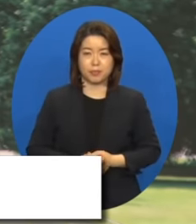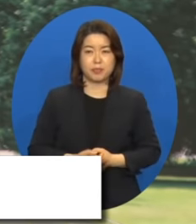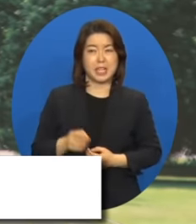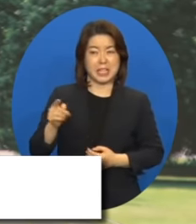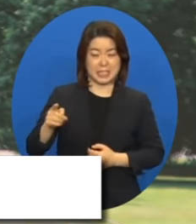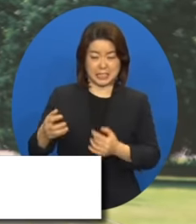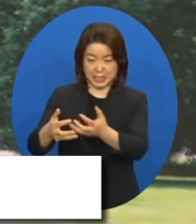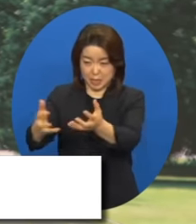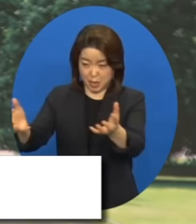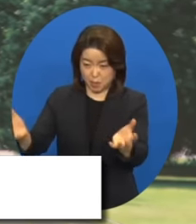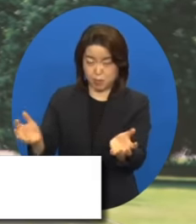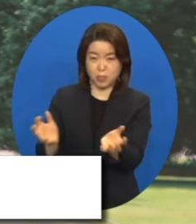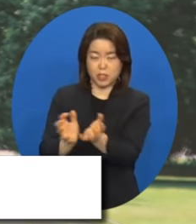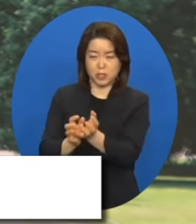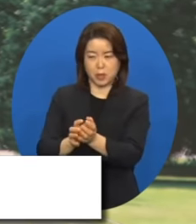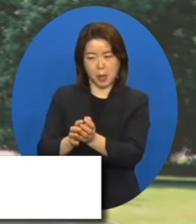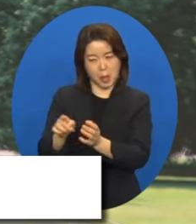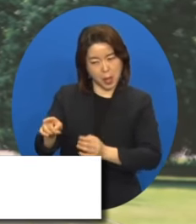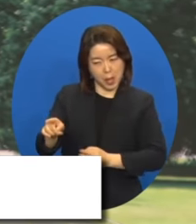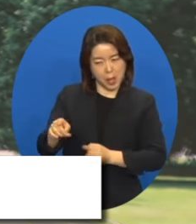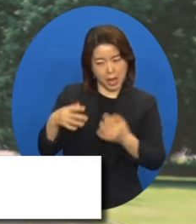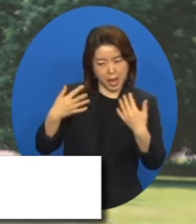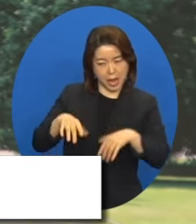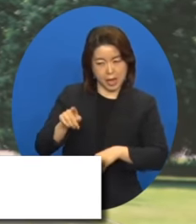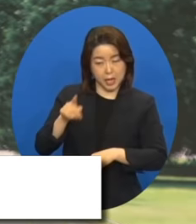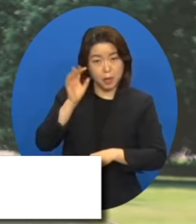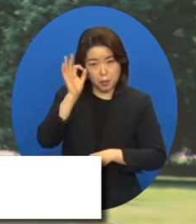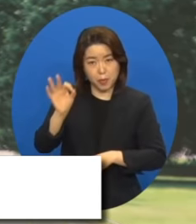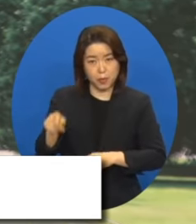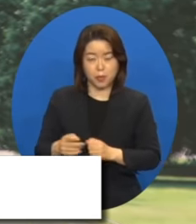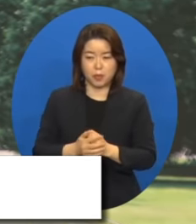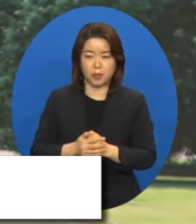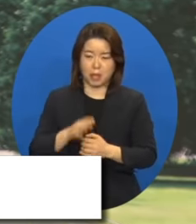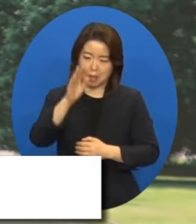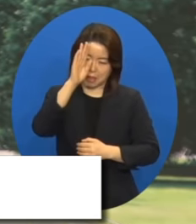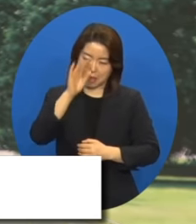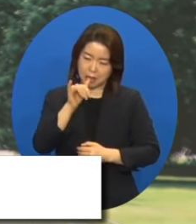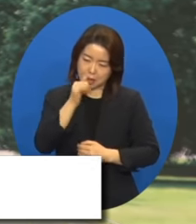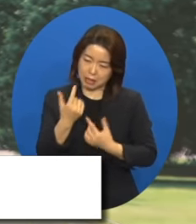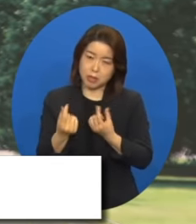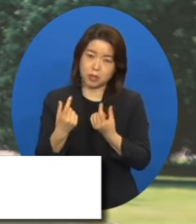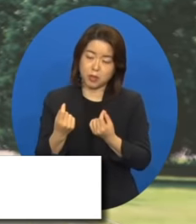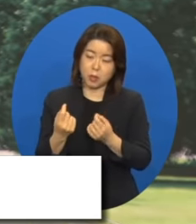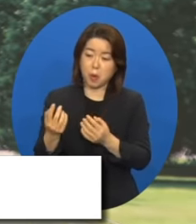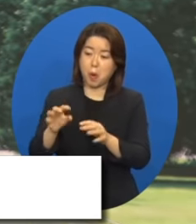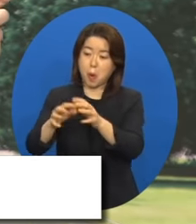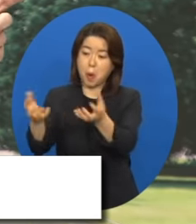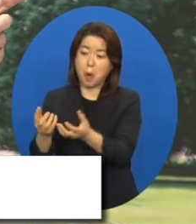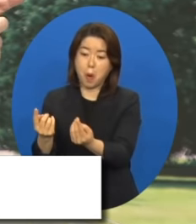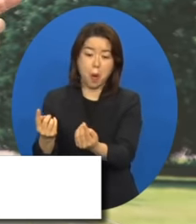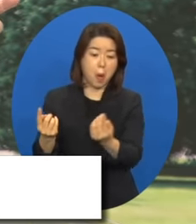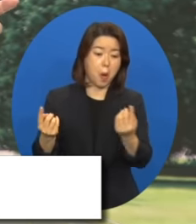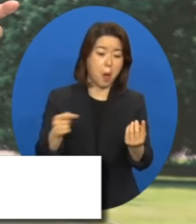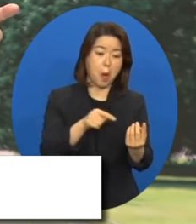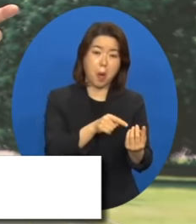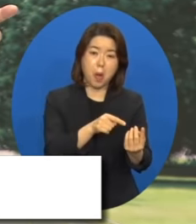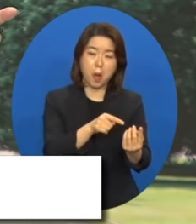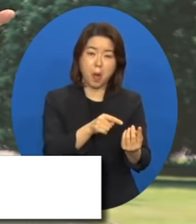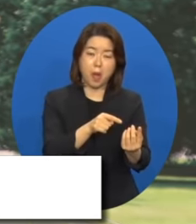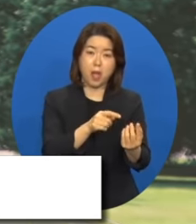무리 중에서 유독 약해 보이는 존재, 병약해 보이는 존재, 외따로 떨어져 있는